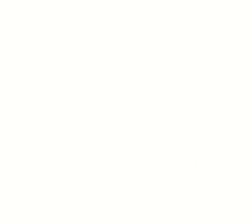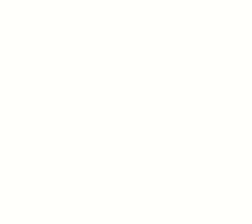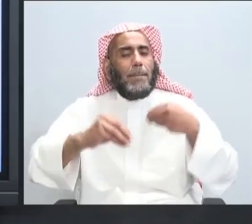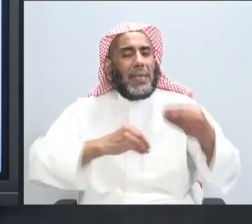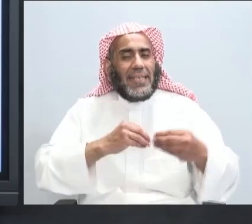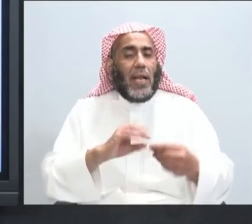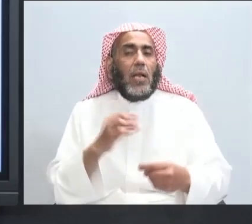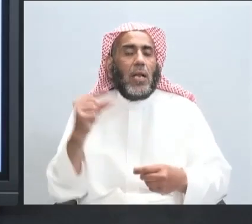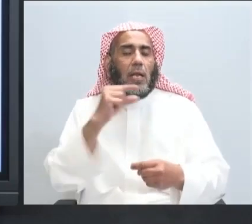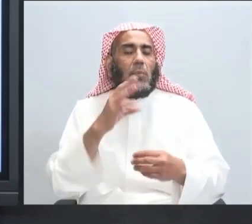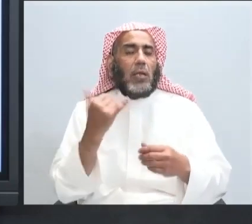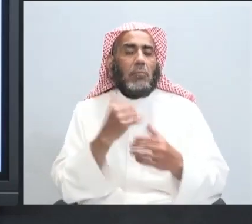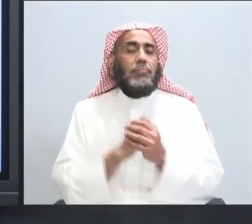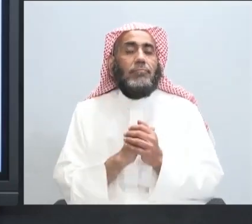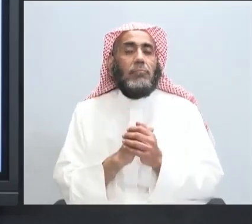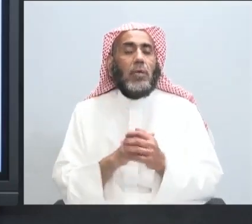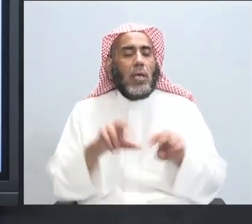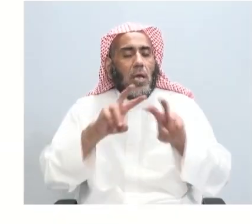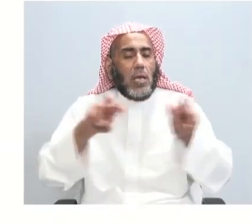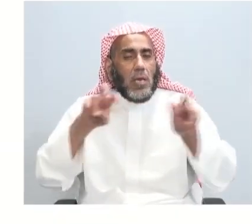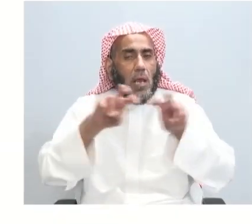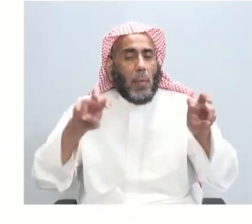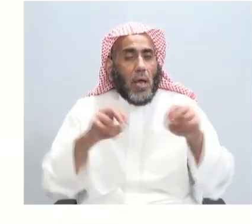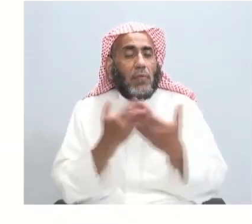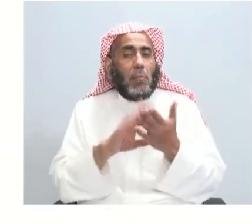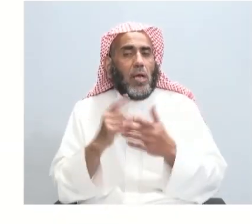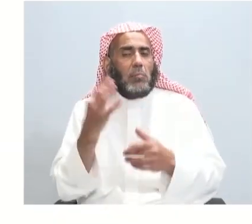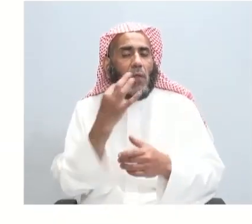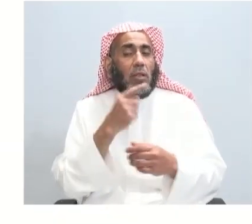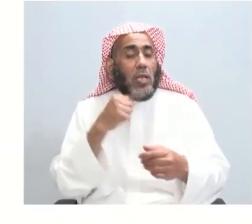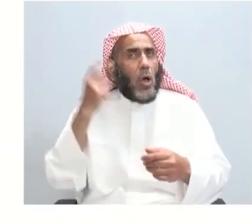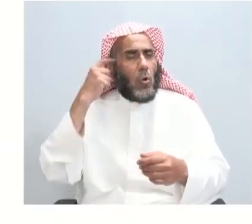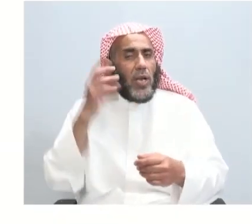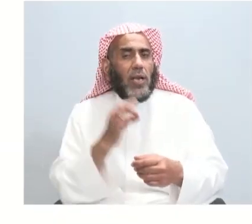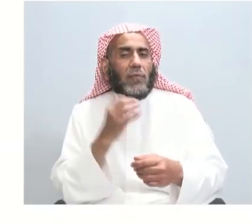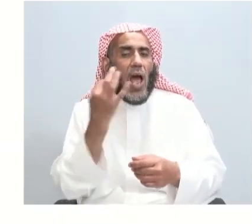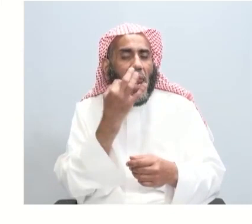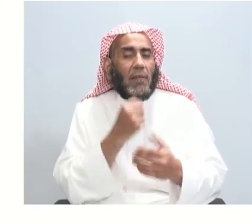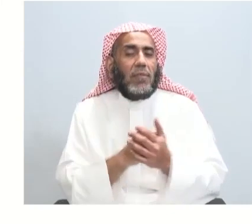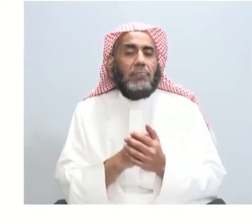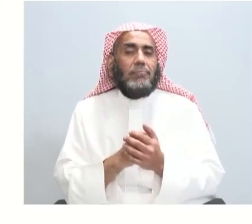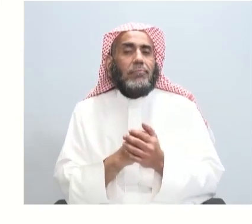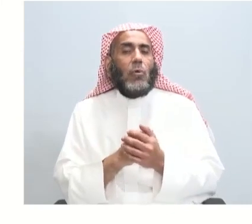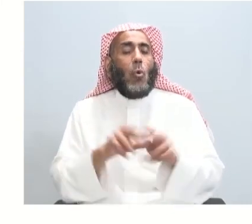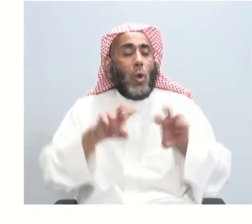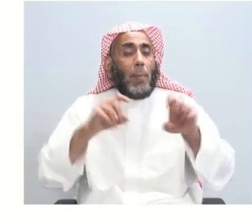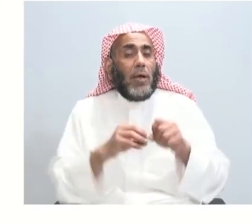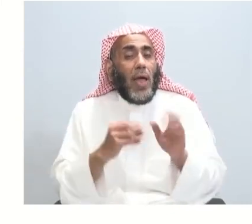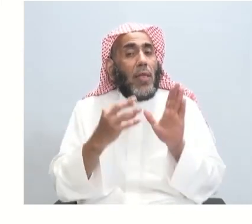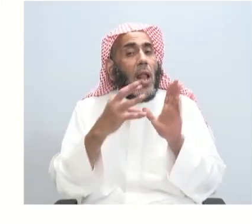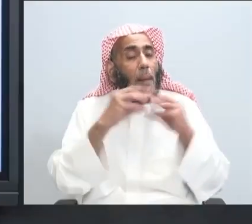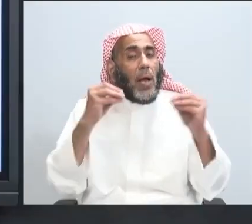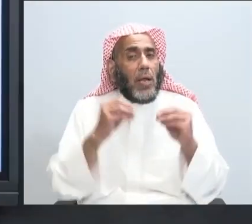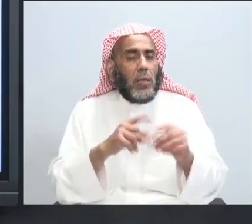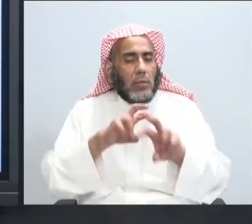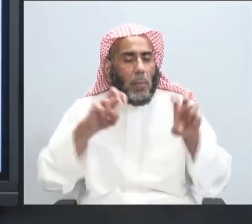عبدين للكلمات العربية. نبحث هنا في معاجم الألفاظ إذا كنا نعرف اللفظ، ونبحث عن المعنى. إذا